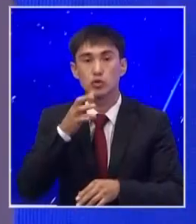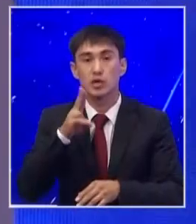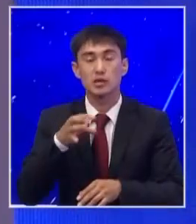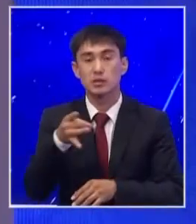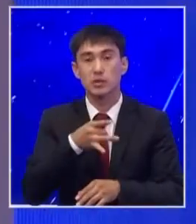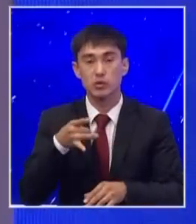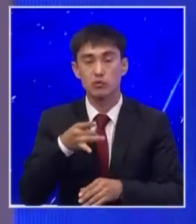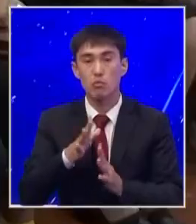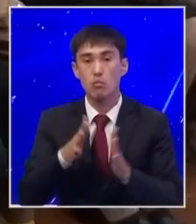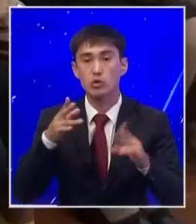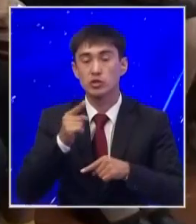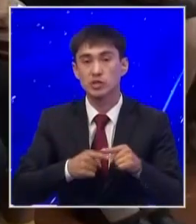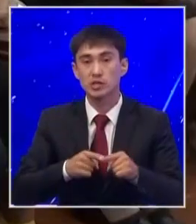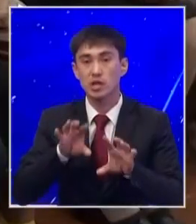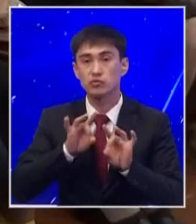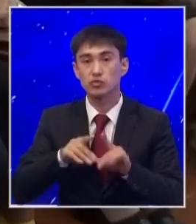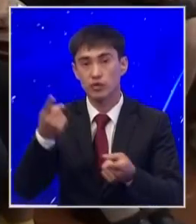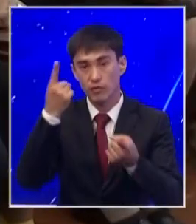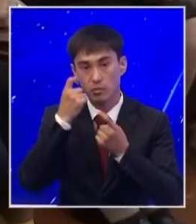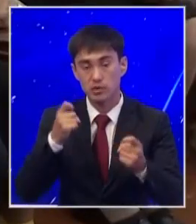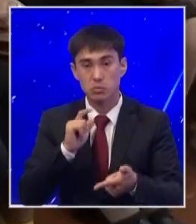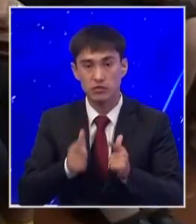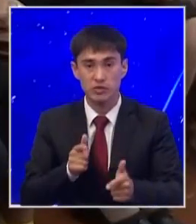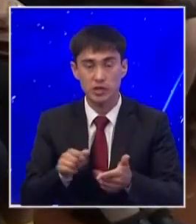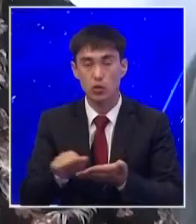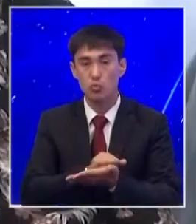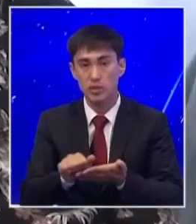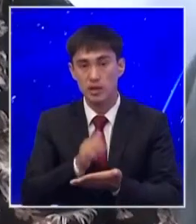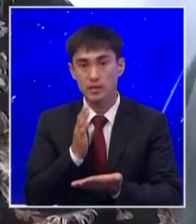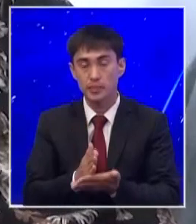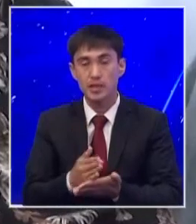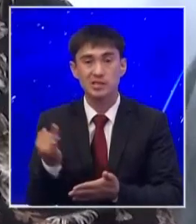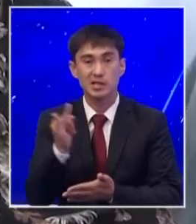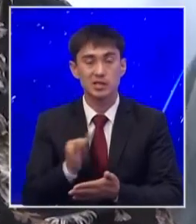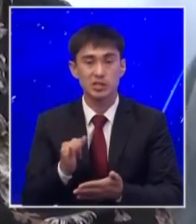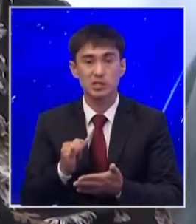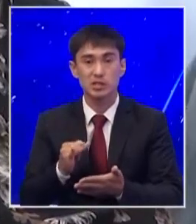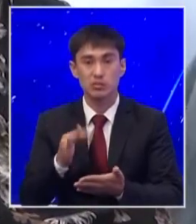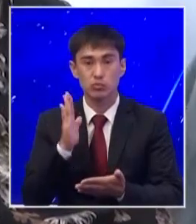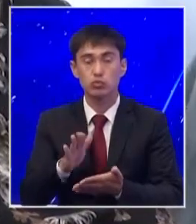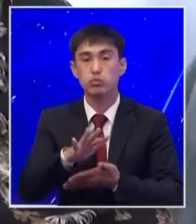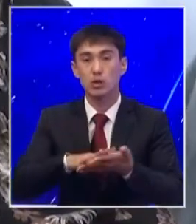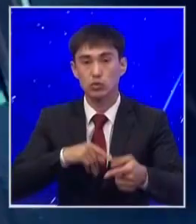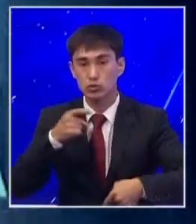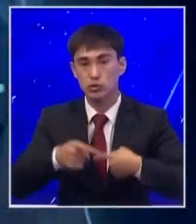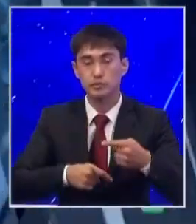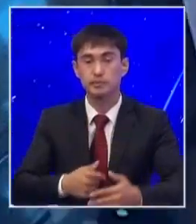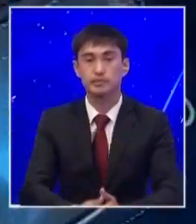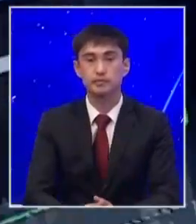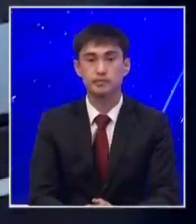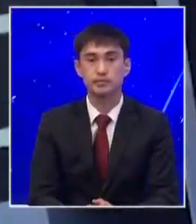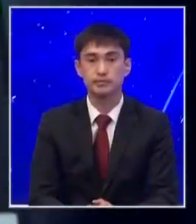Кигенском районах. Большая часть озвученной информации подтверждена документально. Исторические изыскания будут продолжены.